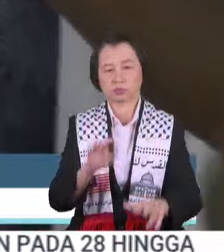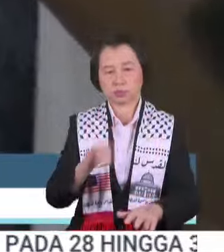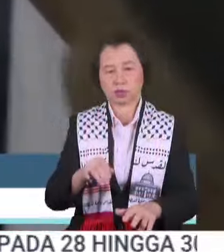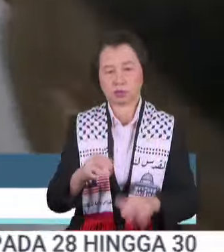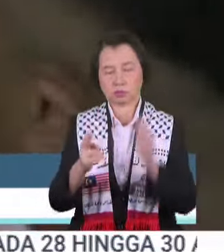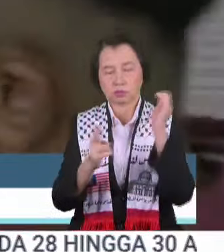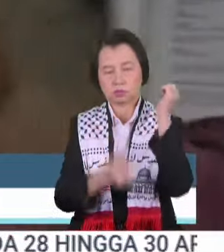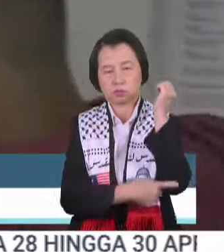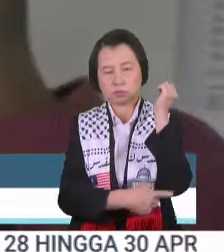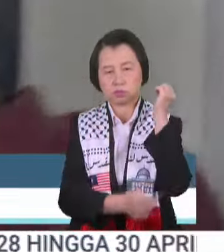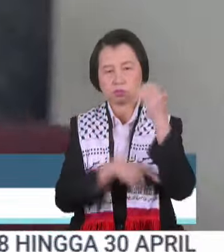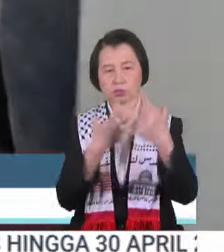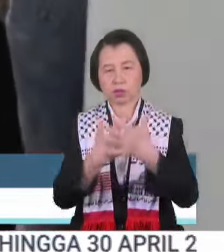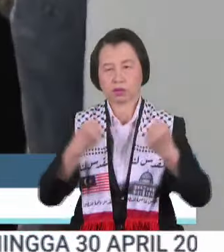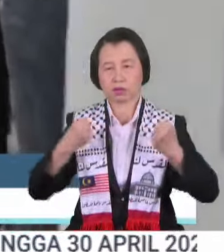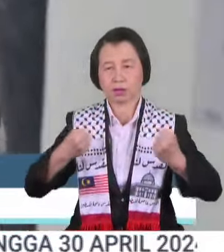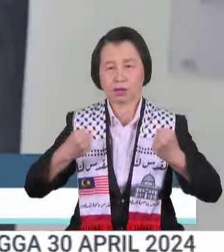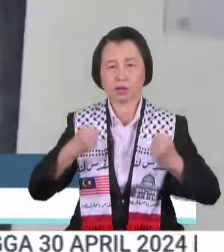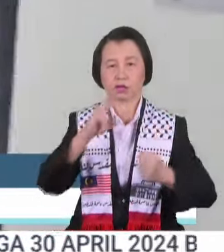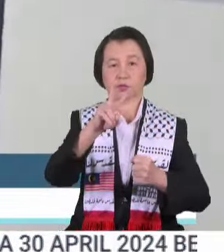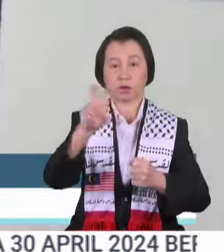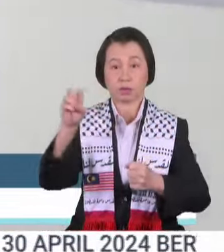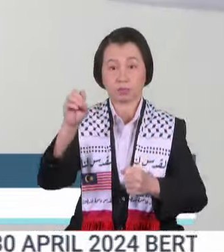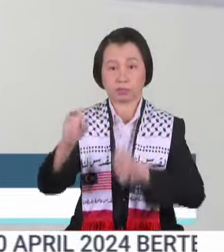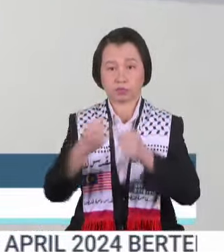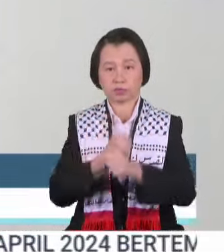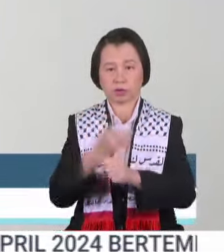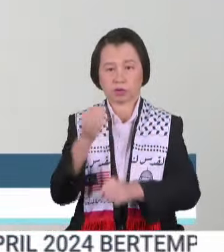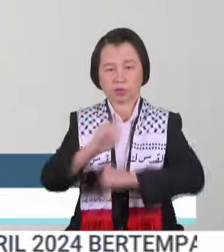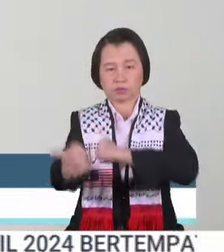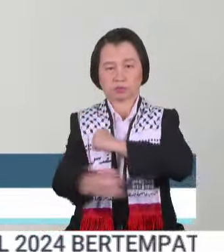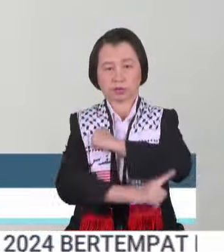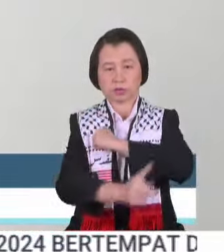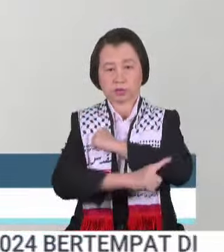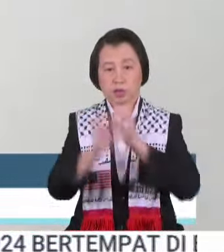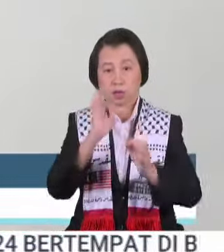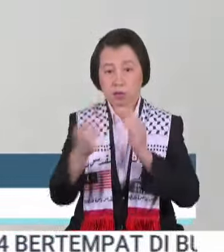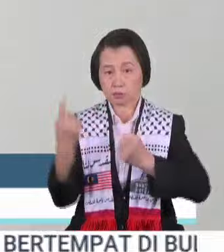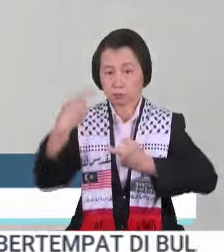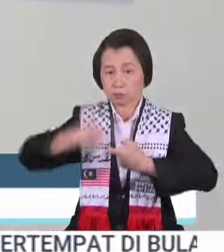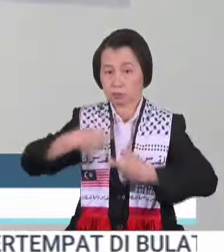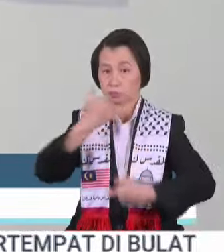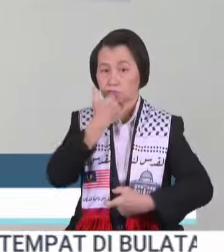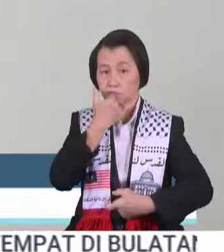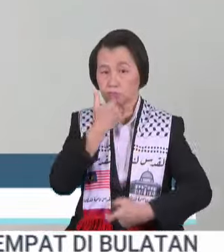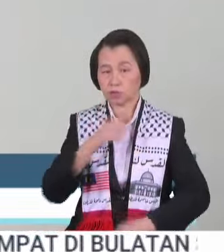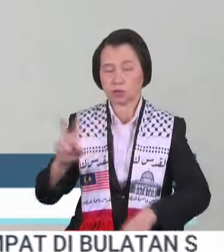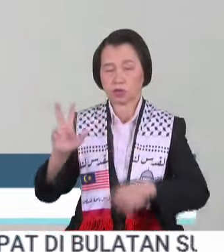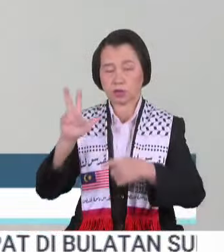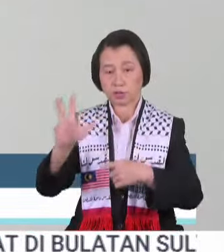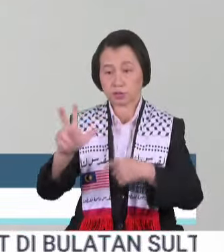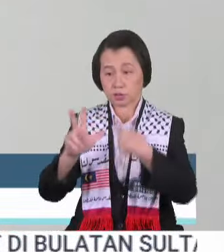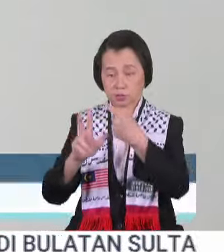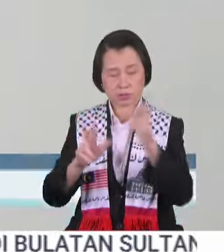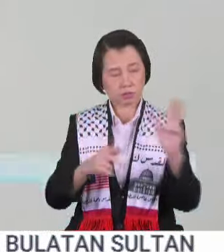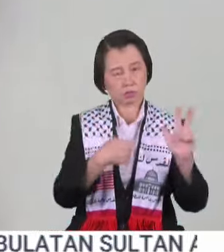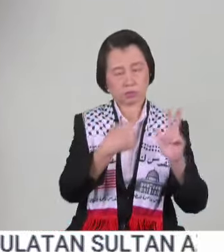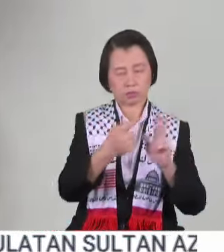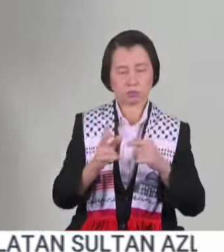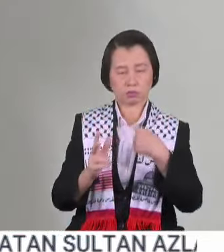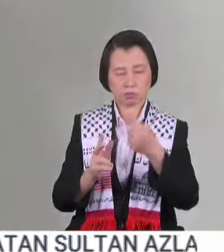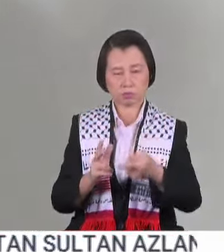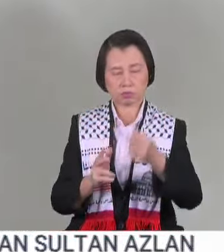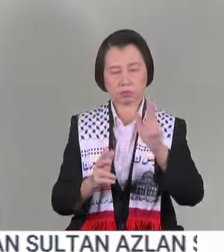yang memperuntukkan hukuman penjara sehingga 20 tahun dan denda jika sabit kesalahan. 3 tertuduh turut didakwa mengikut